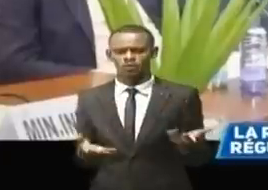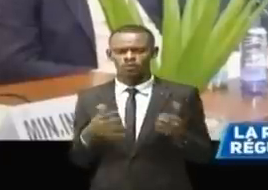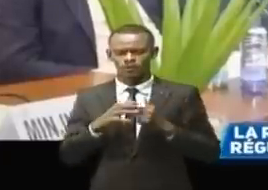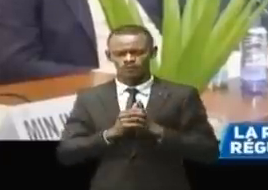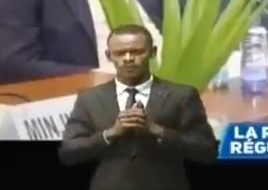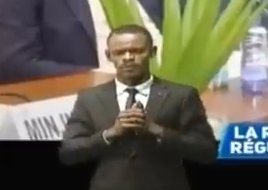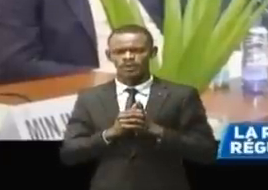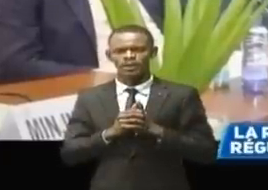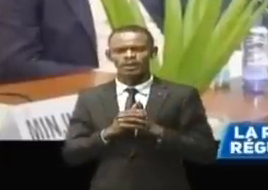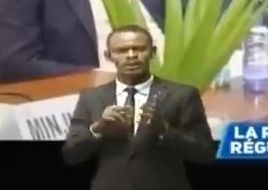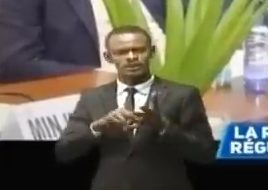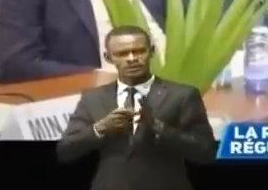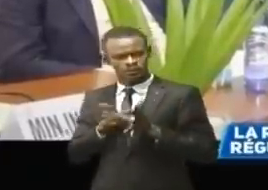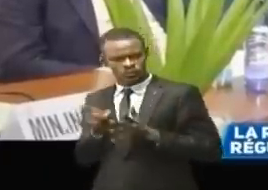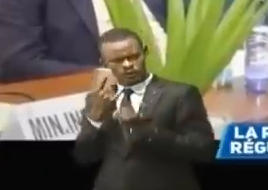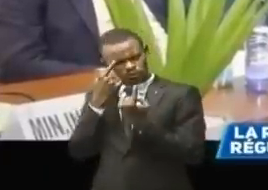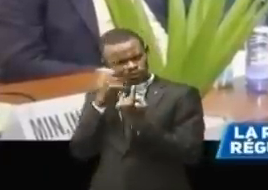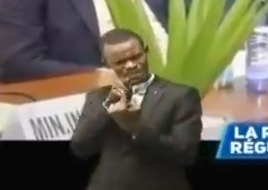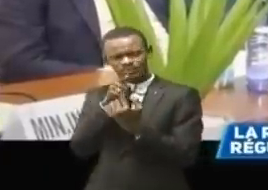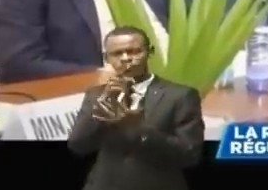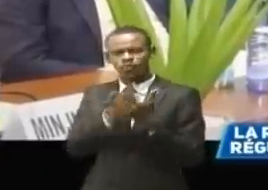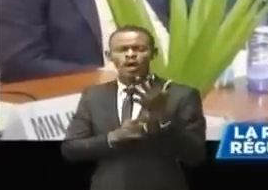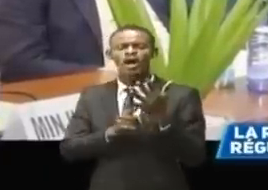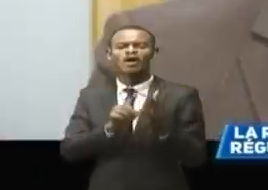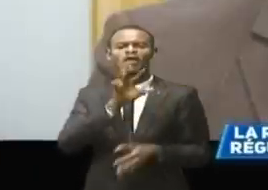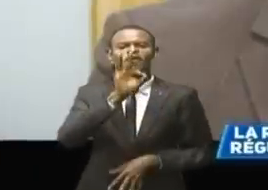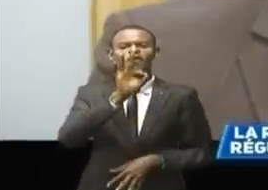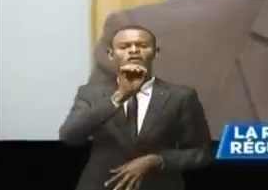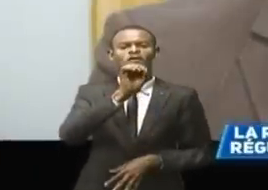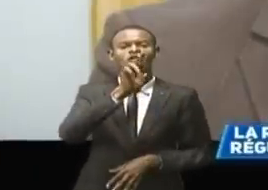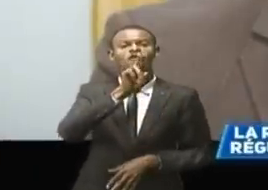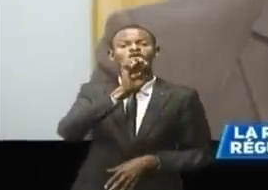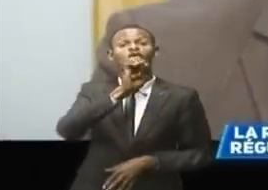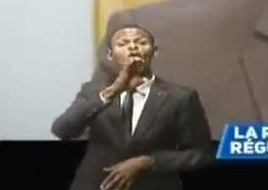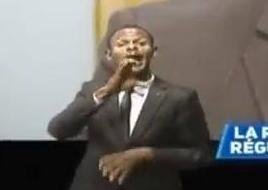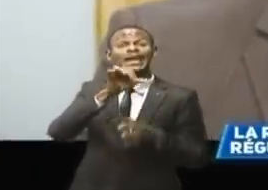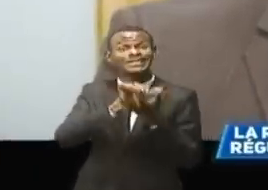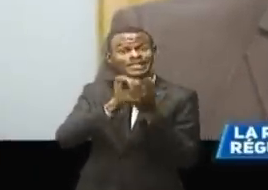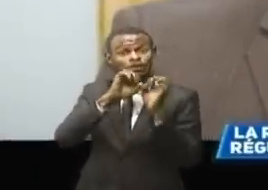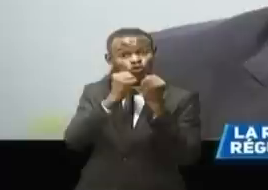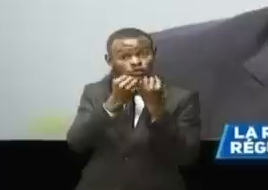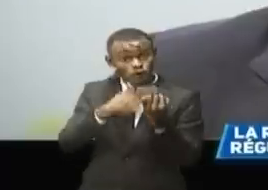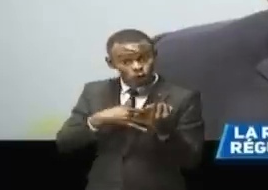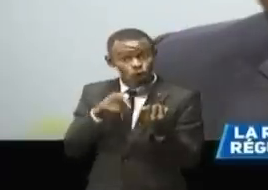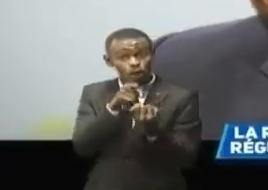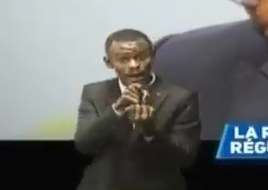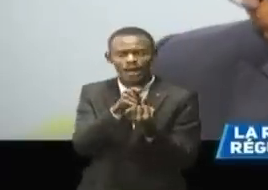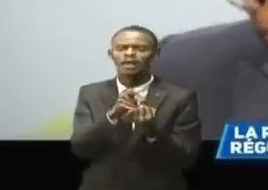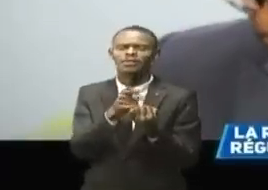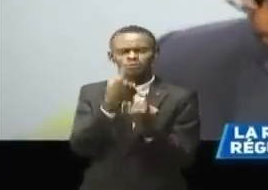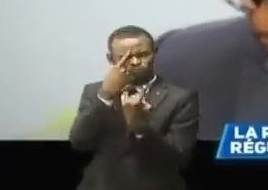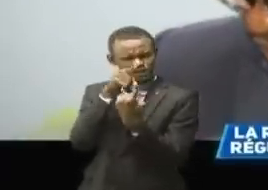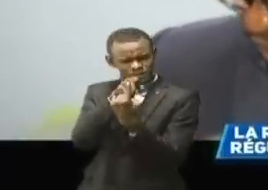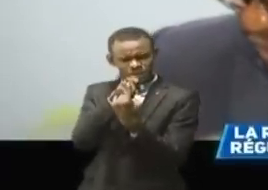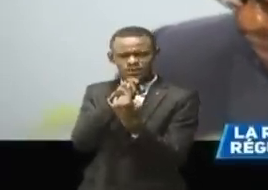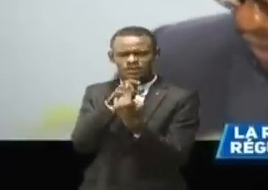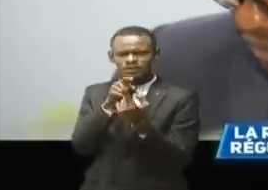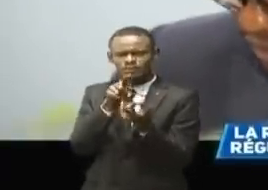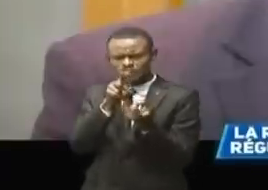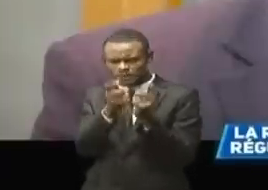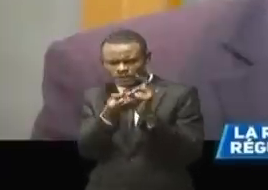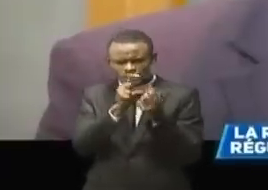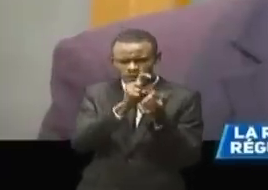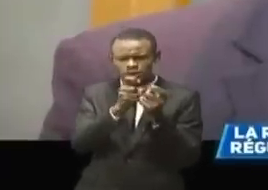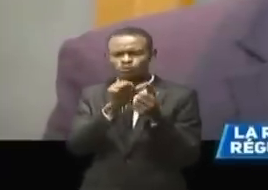une régulation, le FOREC devra appuyer la politique d'approvisionnement et de distribution établie par le